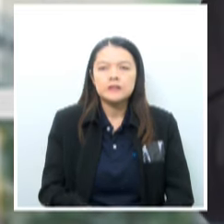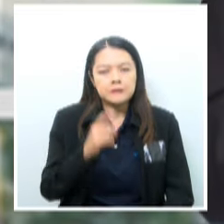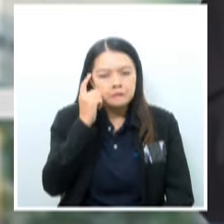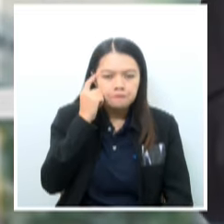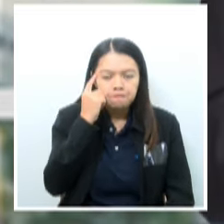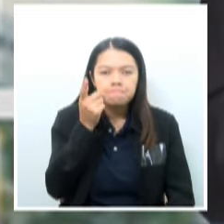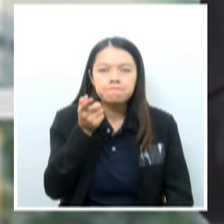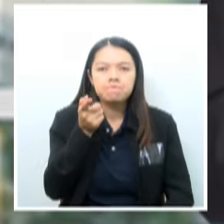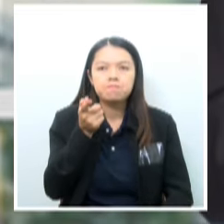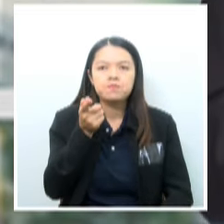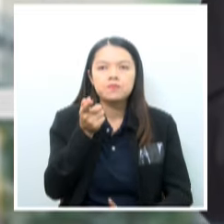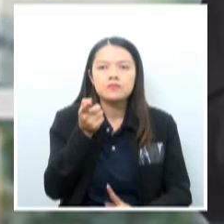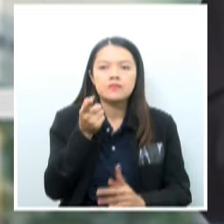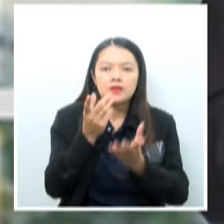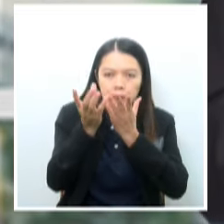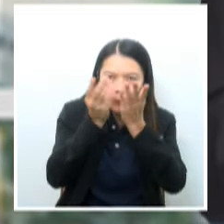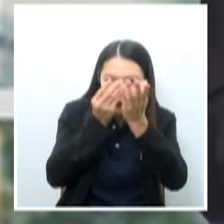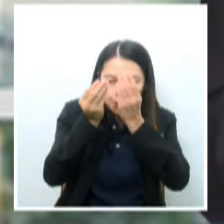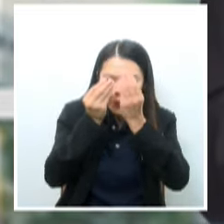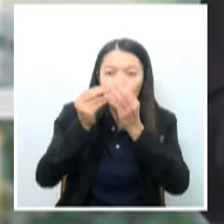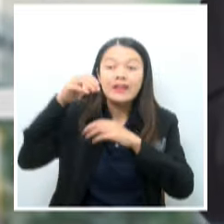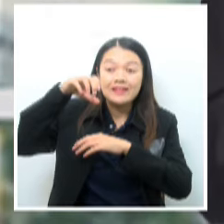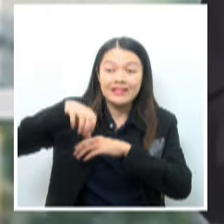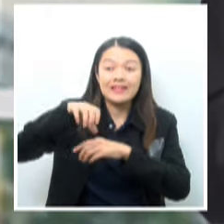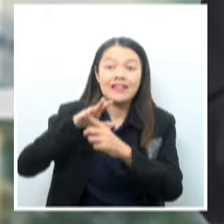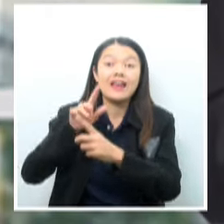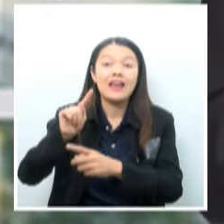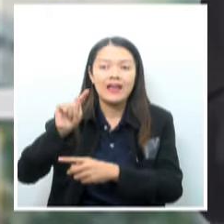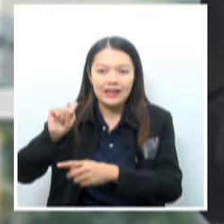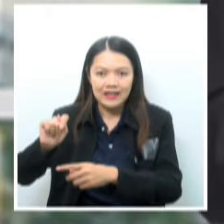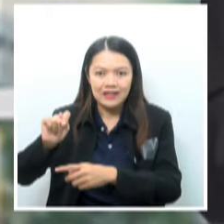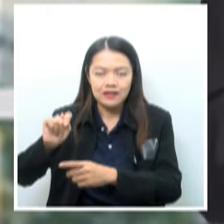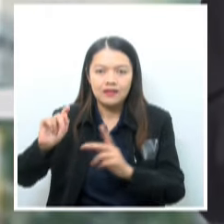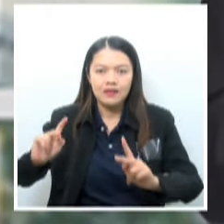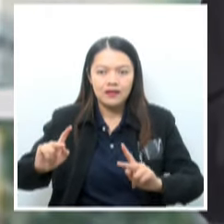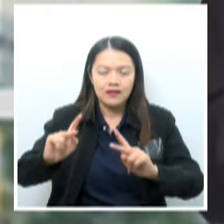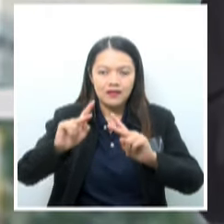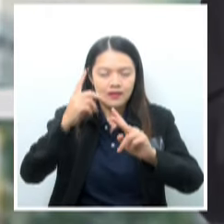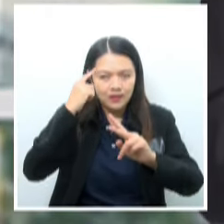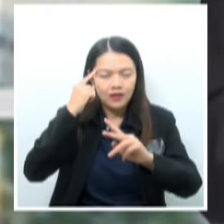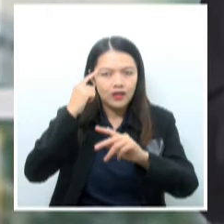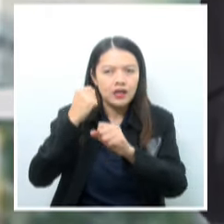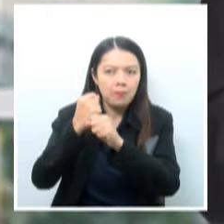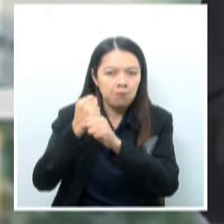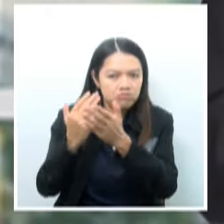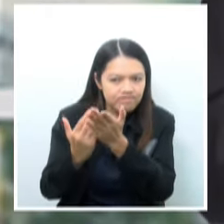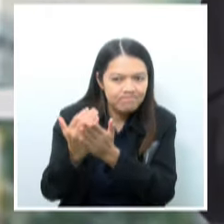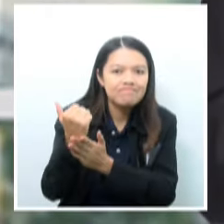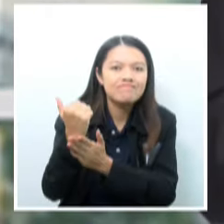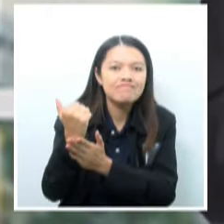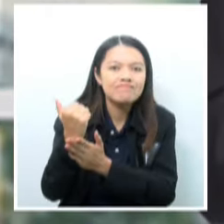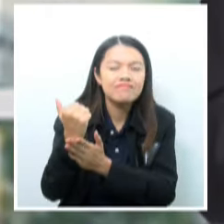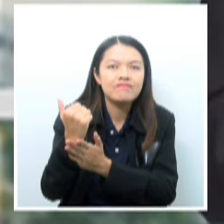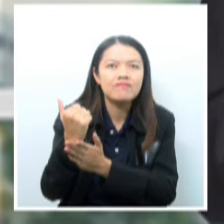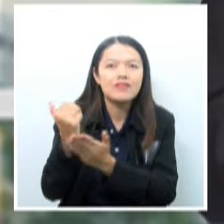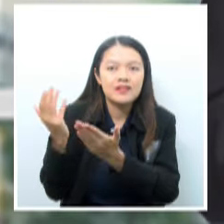ราจะต้องมาเรียนรู้จากเขตที่ประสบผลสำเร็จนะผมใช้คำว่าประสบผลสำเร็จซึ่งเรา